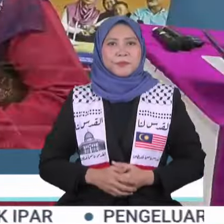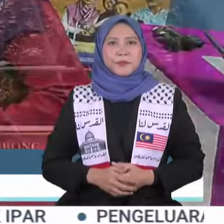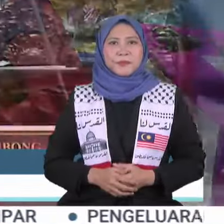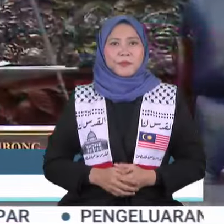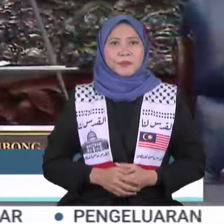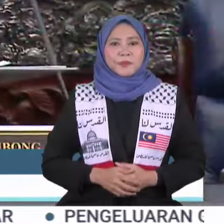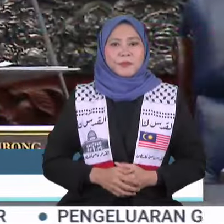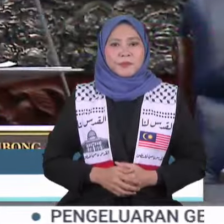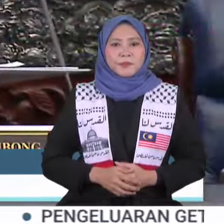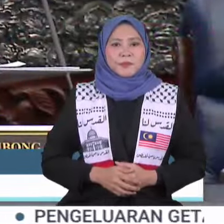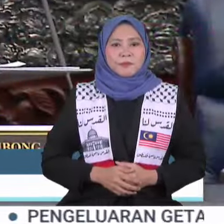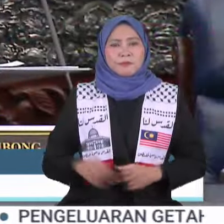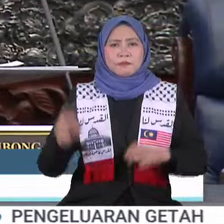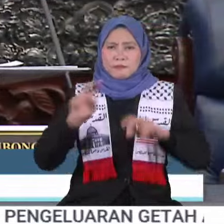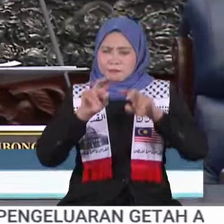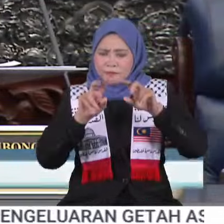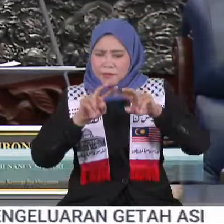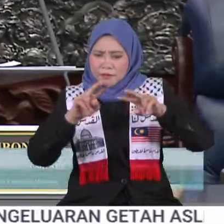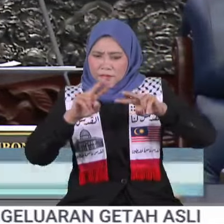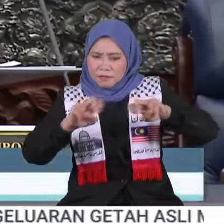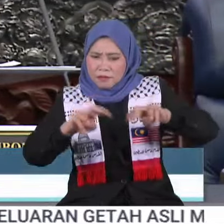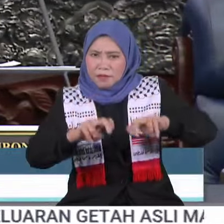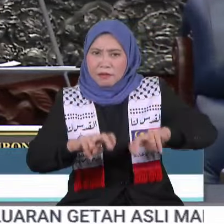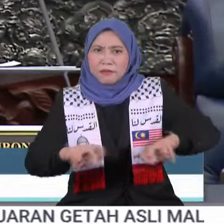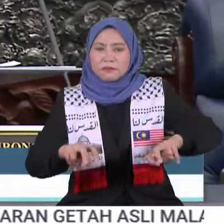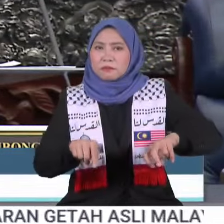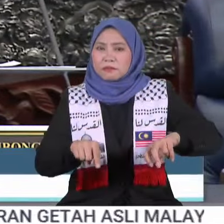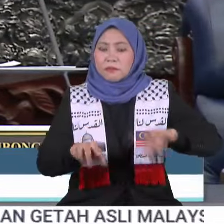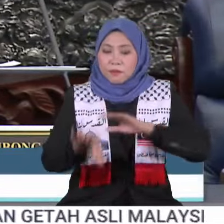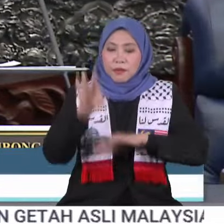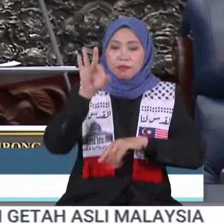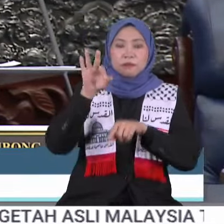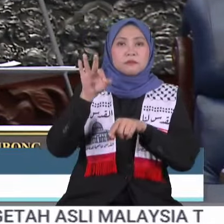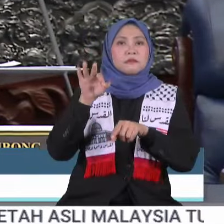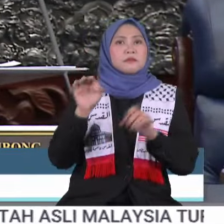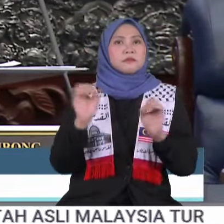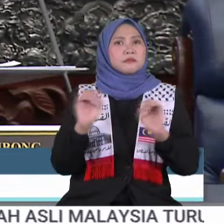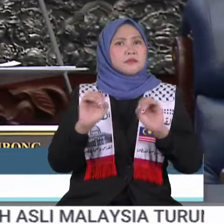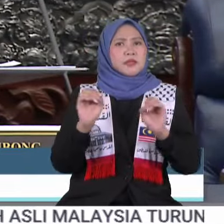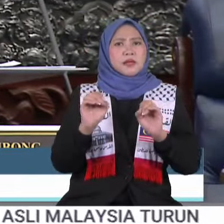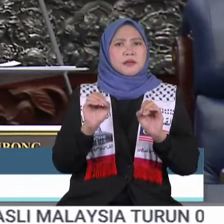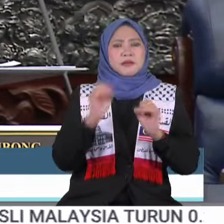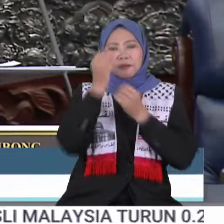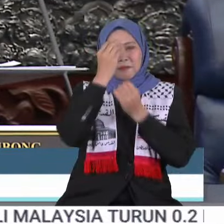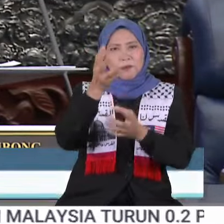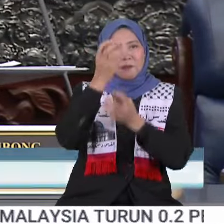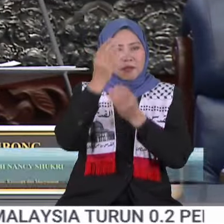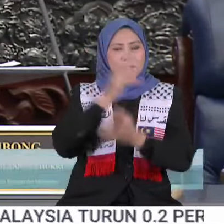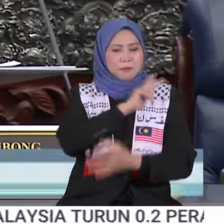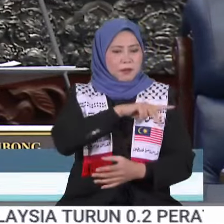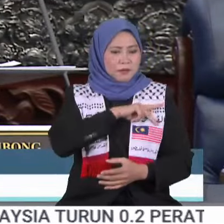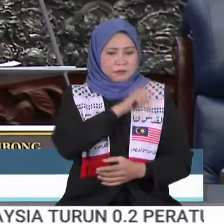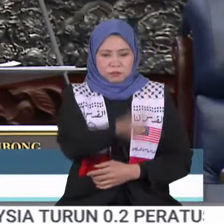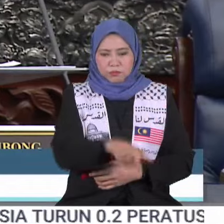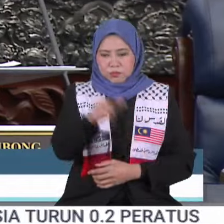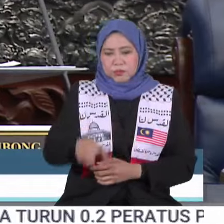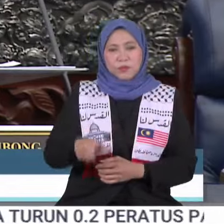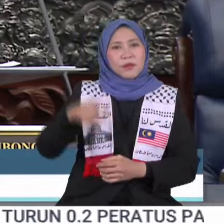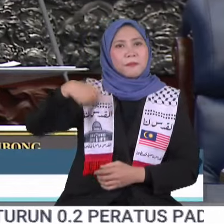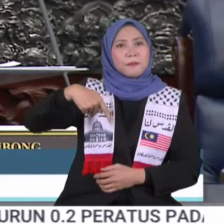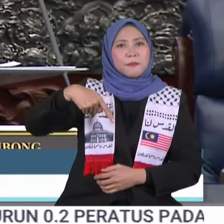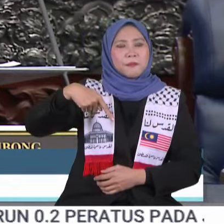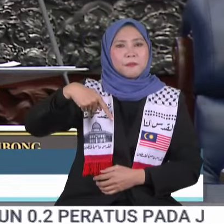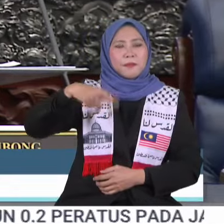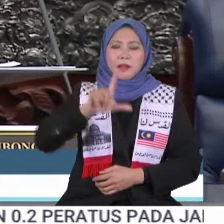ekonomi setelah siasatan dilakukan didapati bahawa tiada maklumat peribadi klien lppkn yang